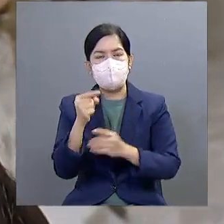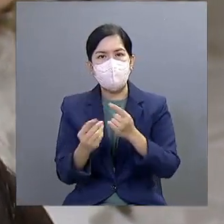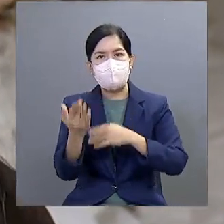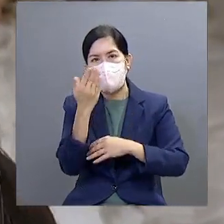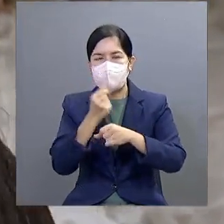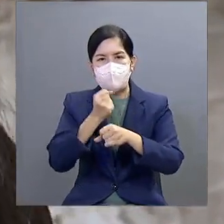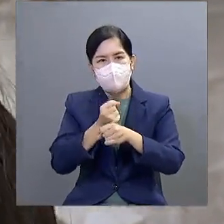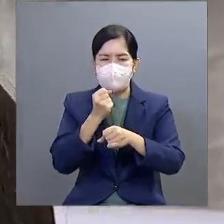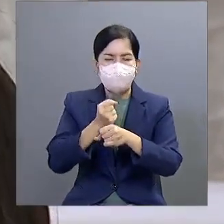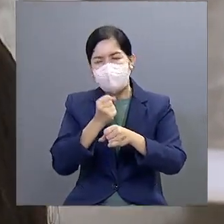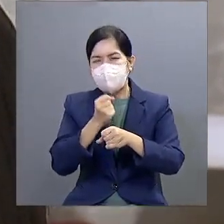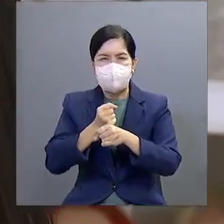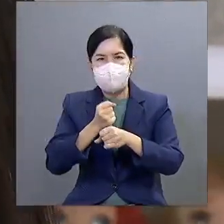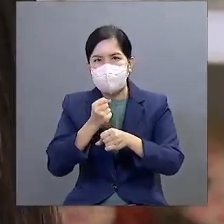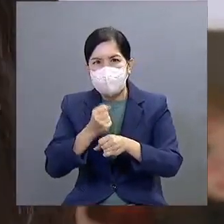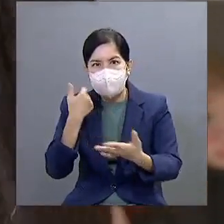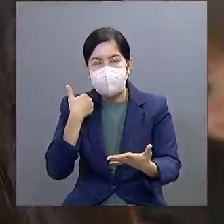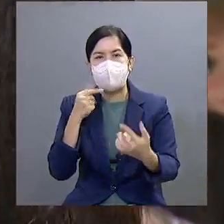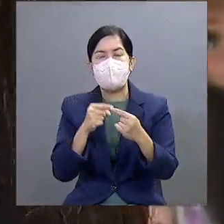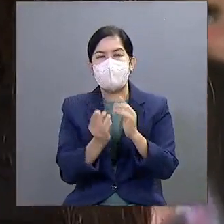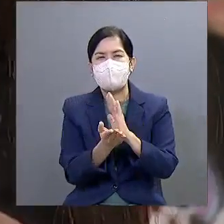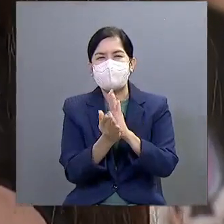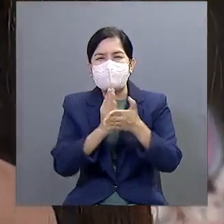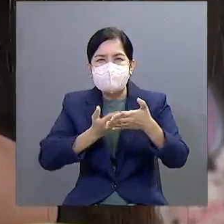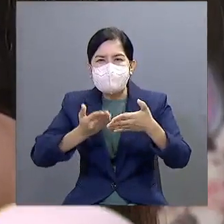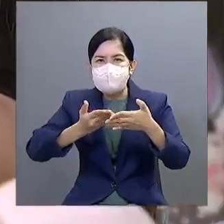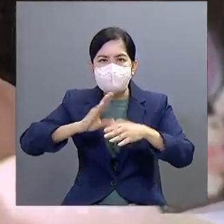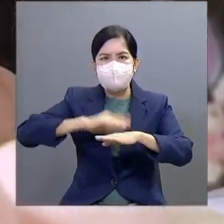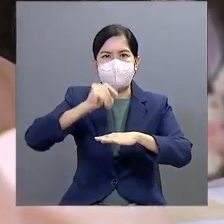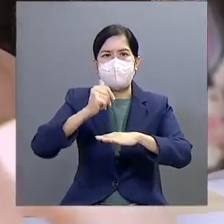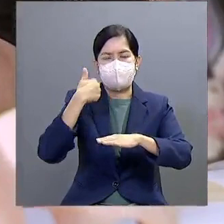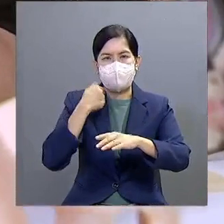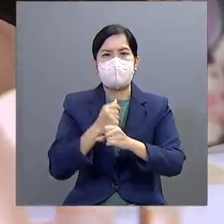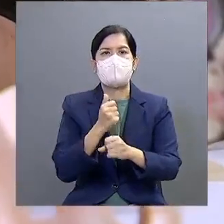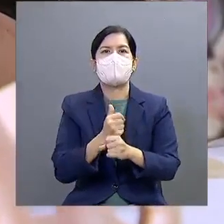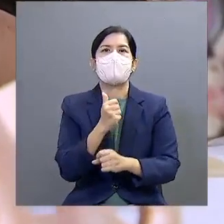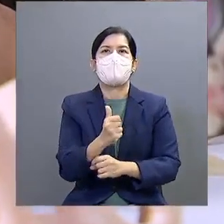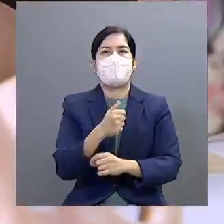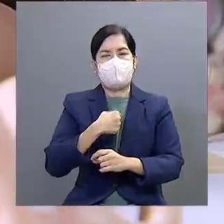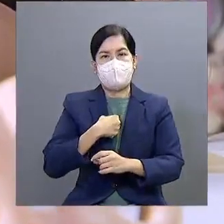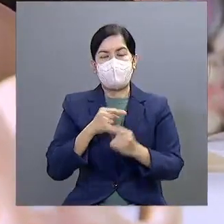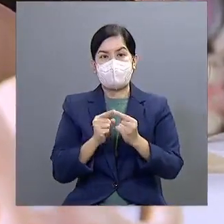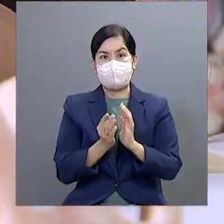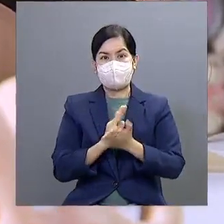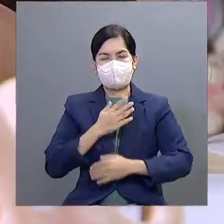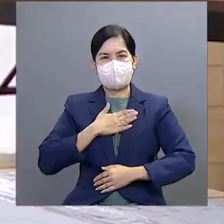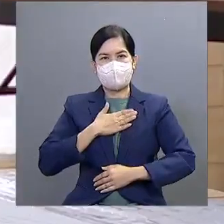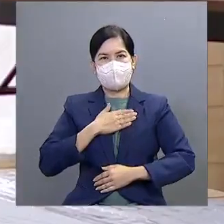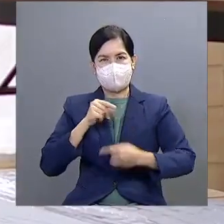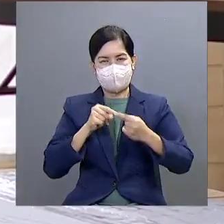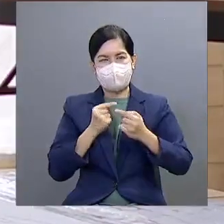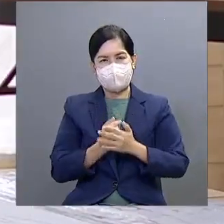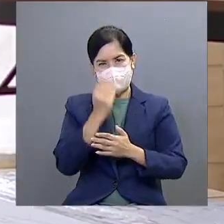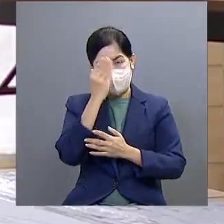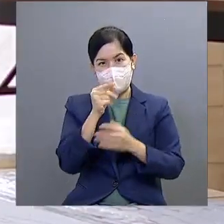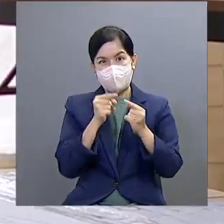เราปั้นได้เก่งขึ้นมาจนนะเฮ้ยเราก็ปั้นได้นี่นะมันก็เลยทำให้เรากลายเป็นหนึ่งในตัวเลือกที่ไม่ค่อย